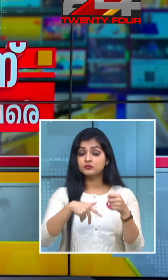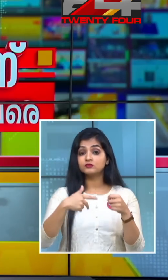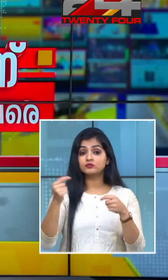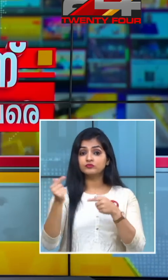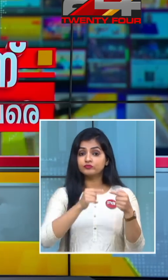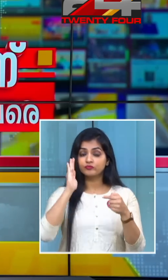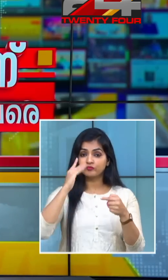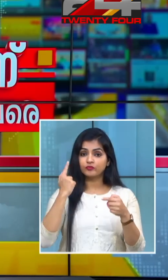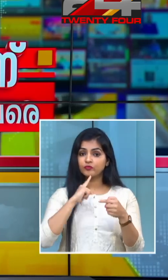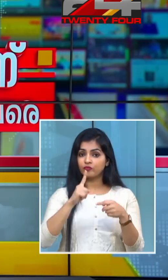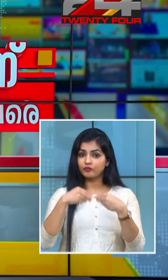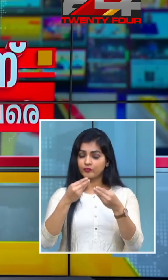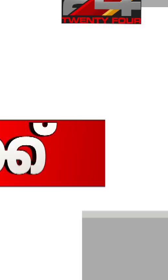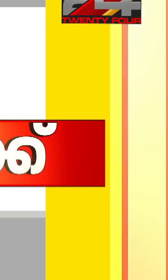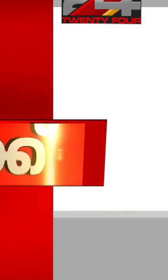എന്താണ് വിശദാംശങ്ങൾ?